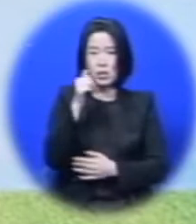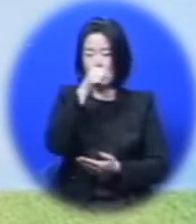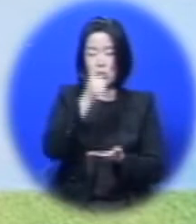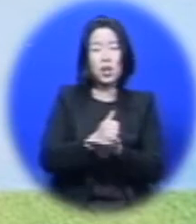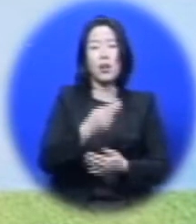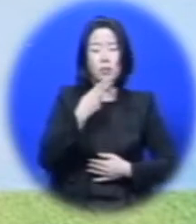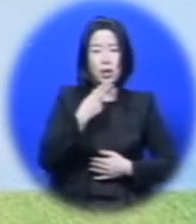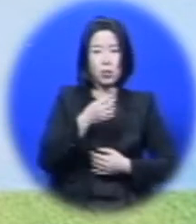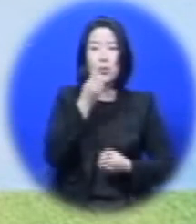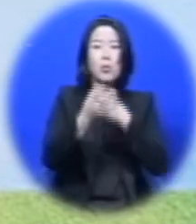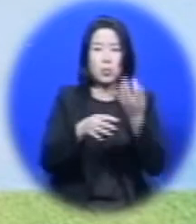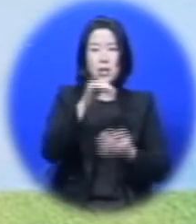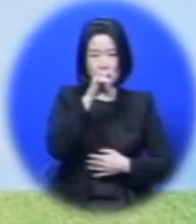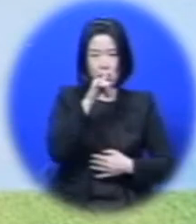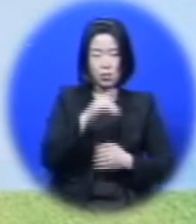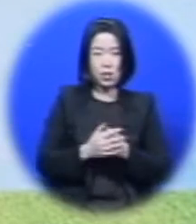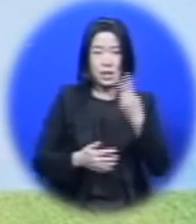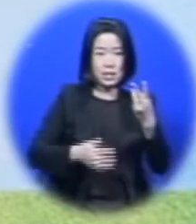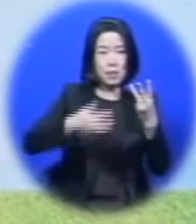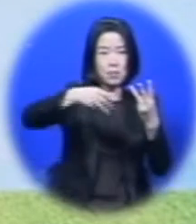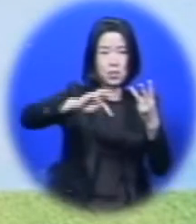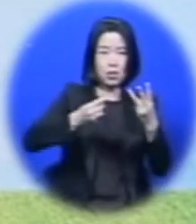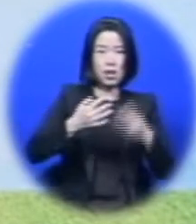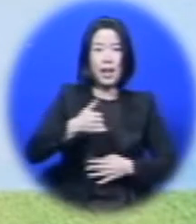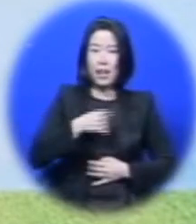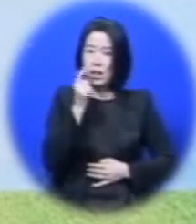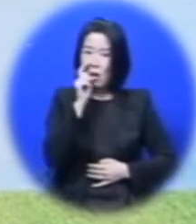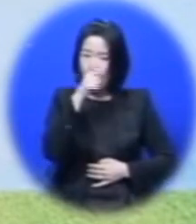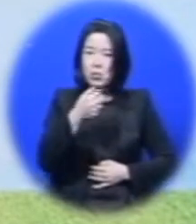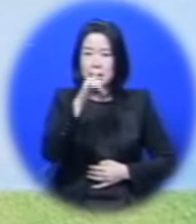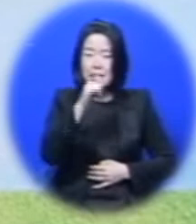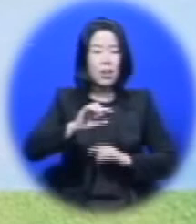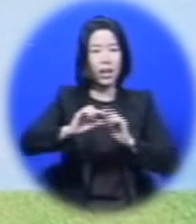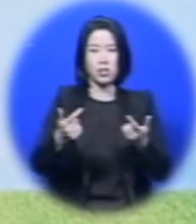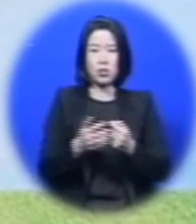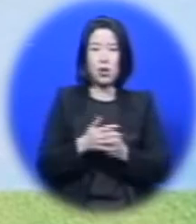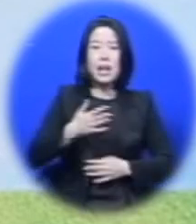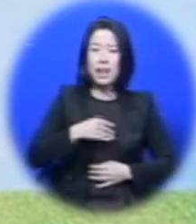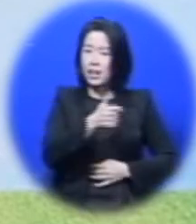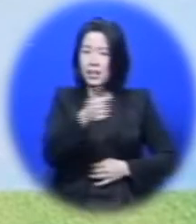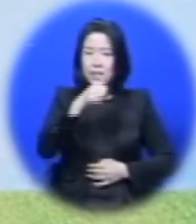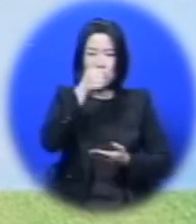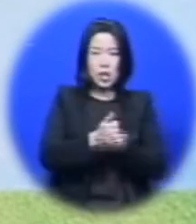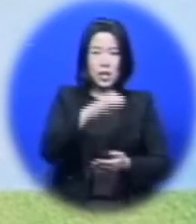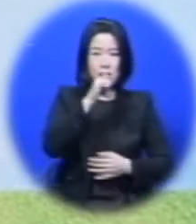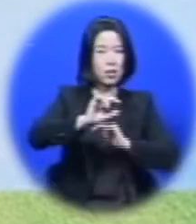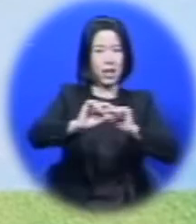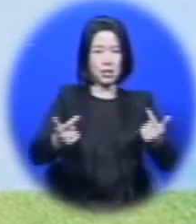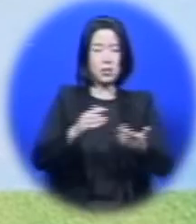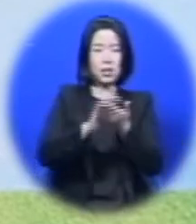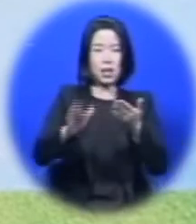않았다고 고백합니다. 3절에 보면 주님, 나에게 허물이 있는 것도 아니요 나에게 큰 죄가 있는 것도